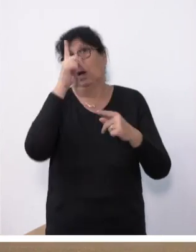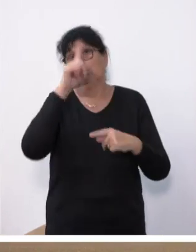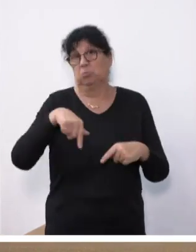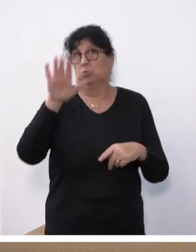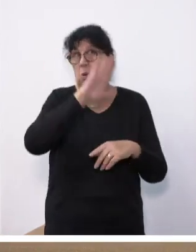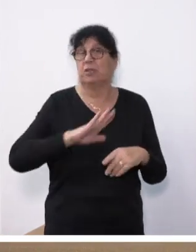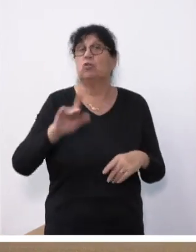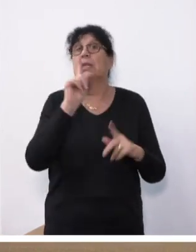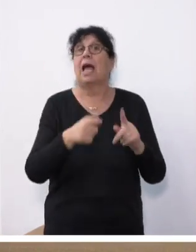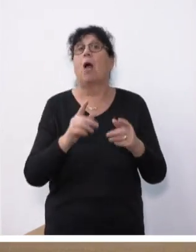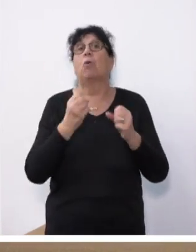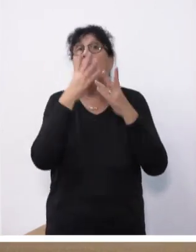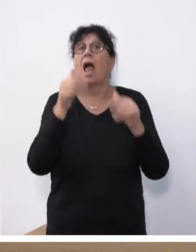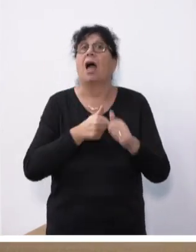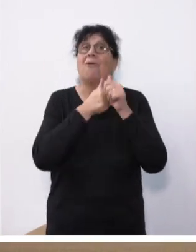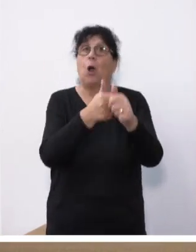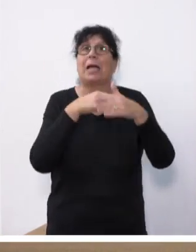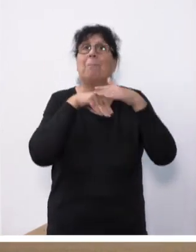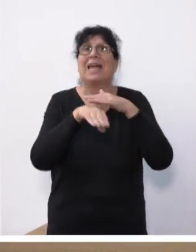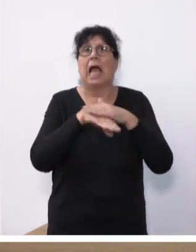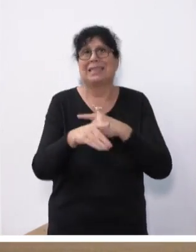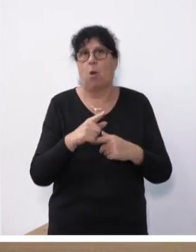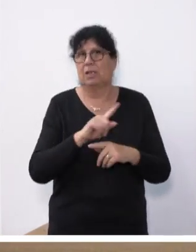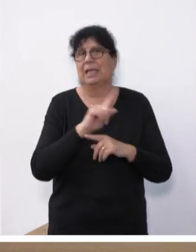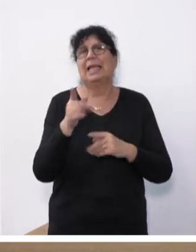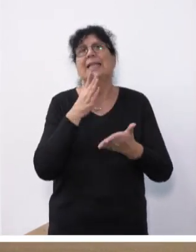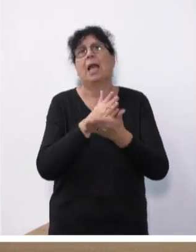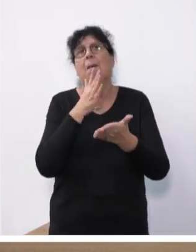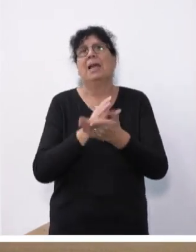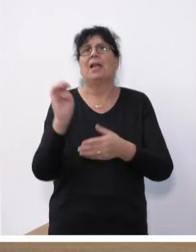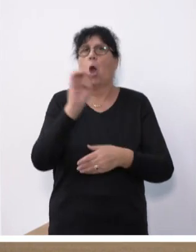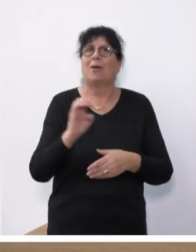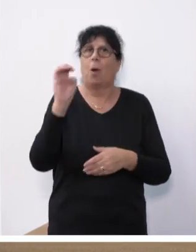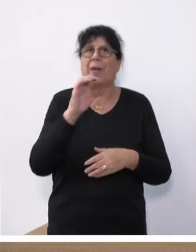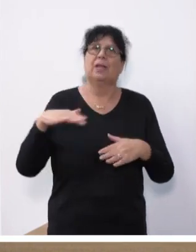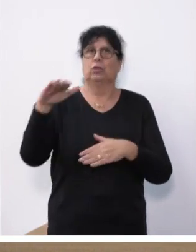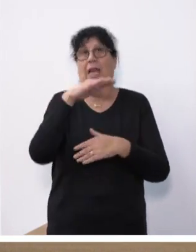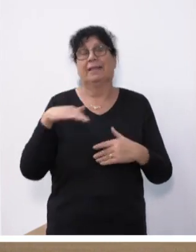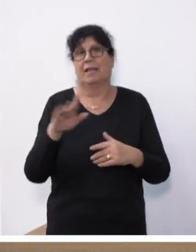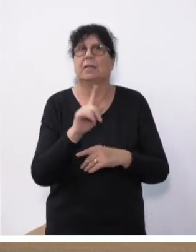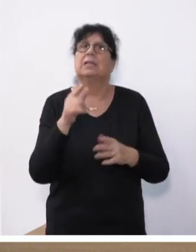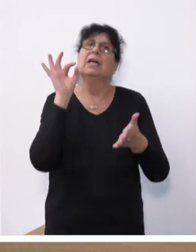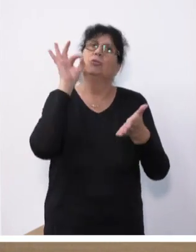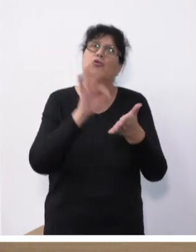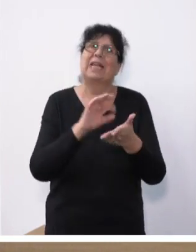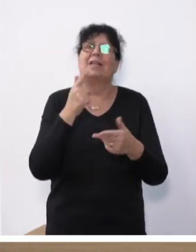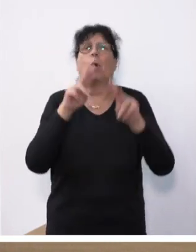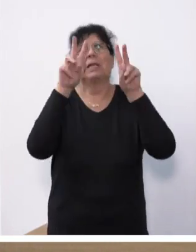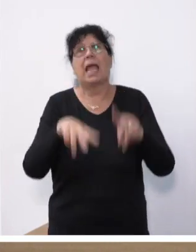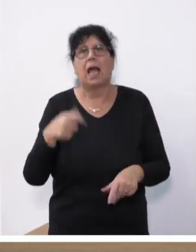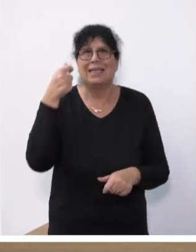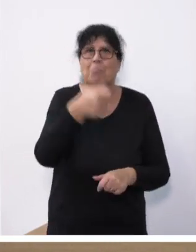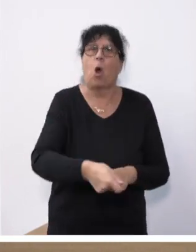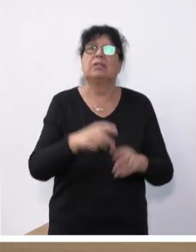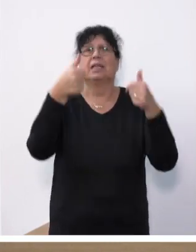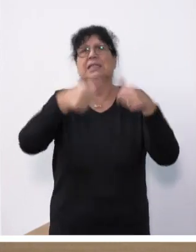Deutschland eine klare Folge der Massenmigration aus nicht-mitteleuropäischen Kulturkreisen. Stichwort Ehrenmorde, Zwangsehe wie